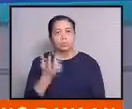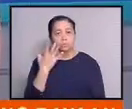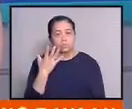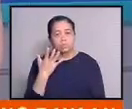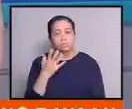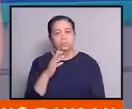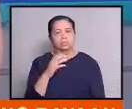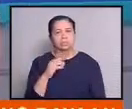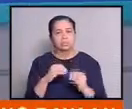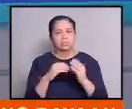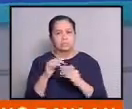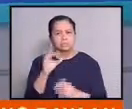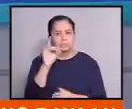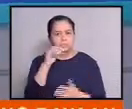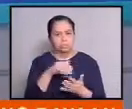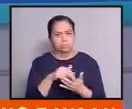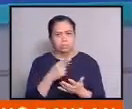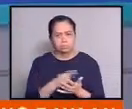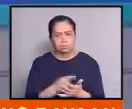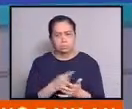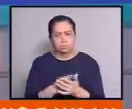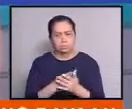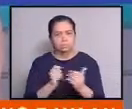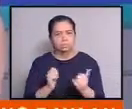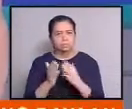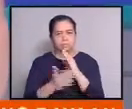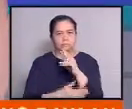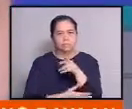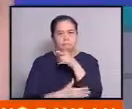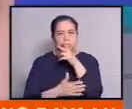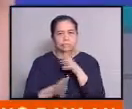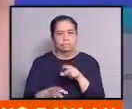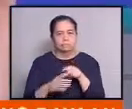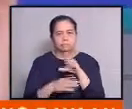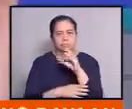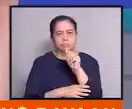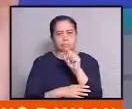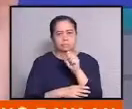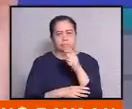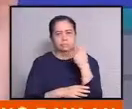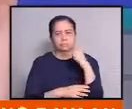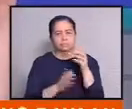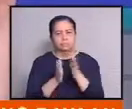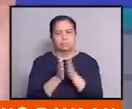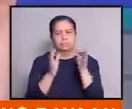ng mahigit 8,000 piso. Naharap na ang mga suspects sa kasong paglabag sa